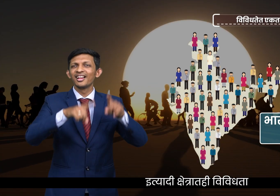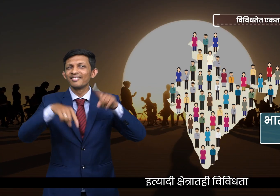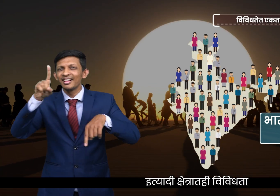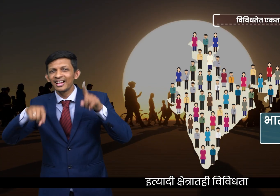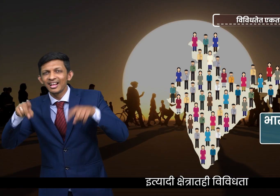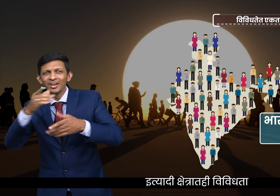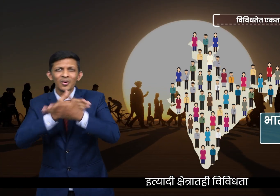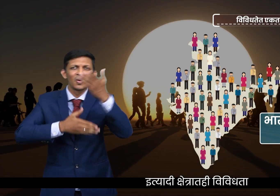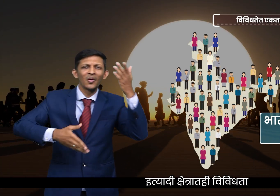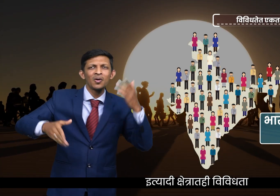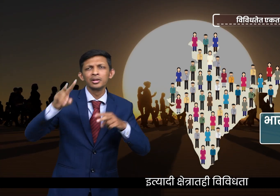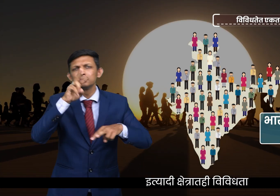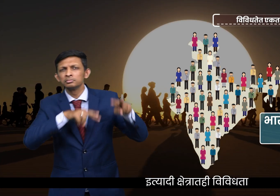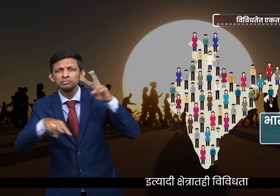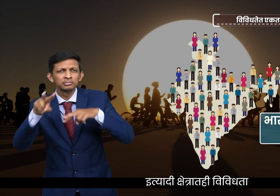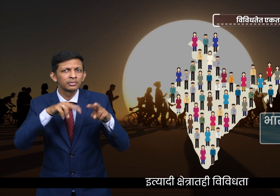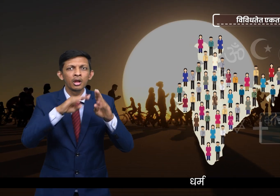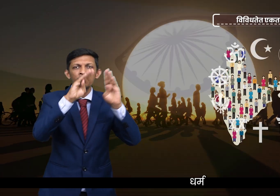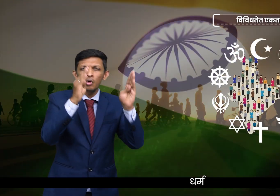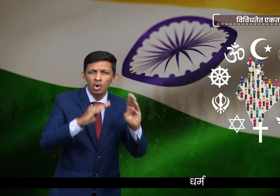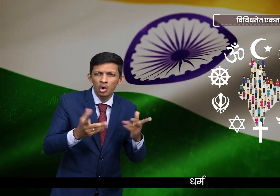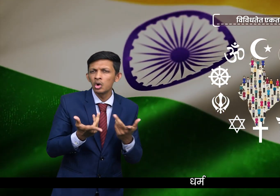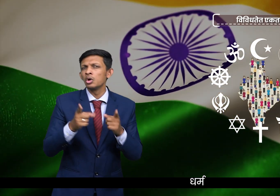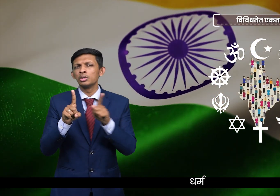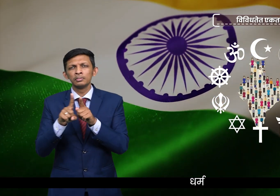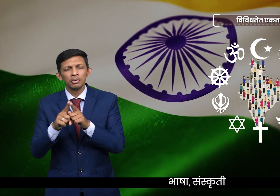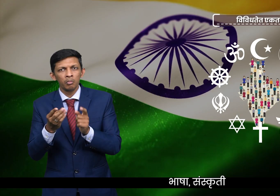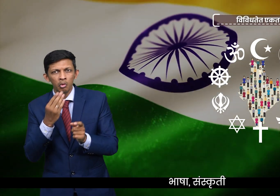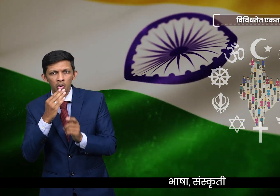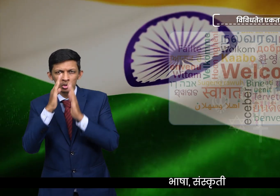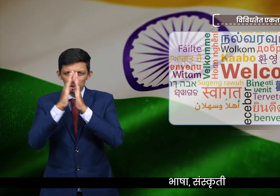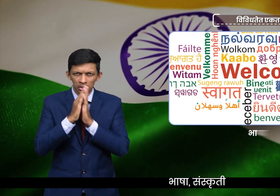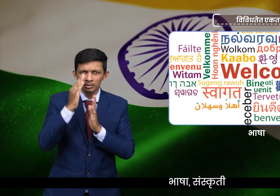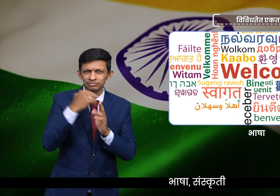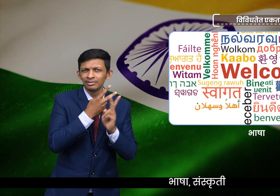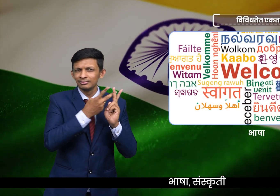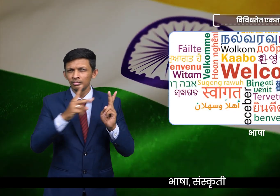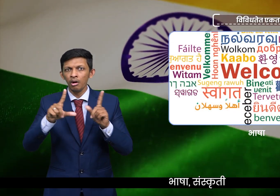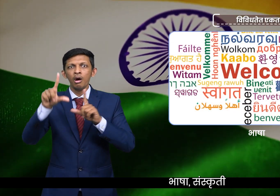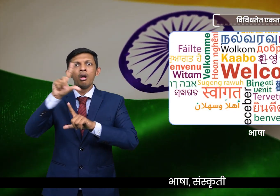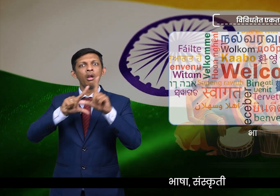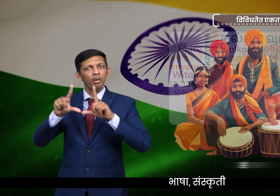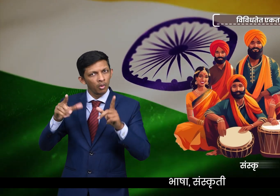इत्यादी क्षेत्रातही विविधता, धर्म, भाषा, संस्कृती,